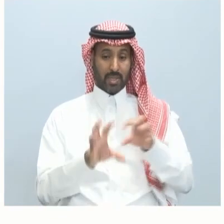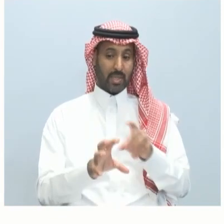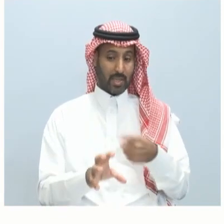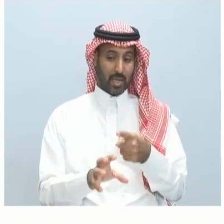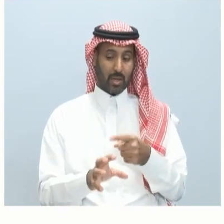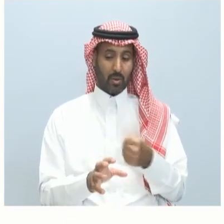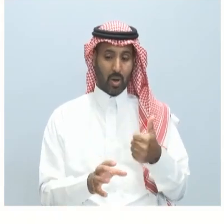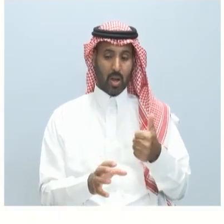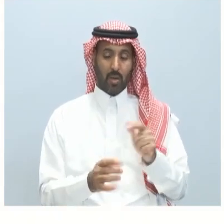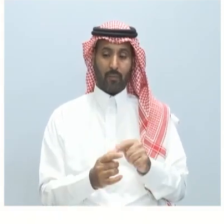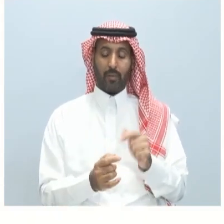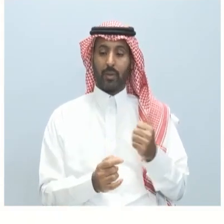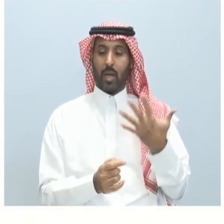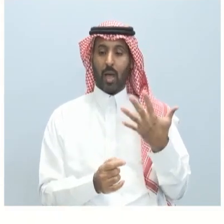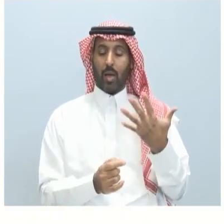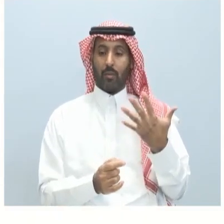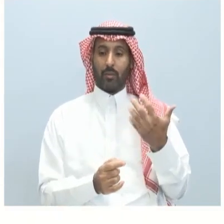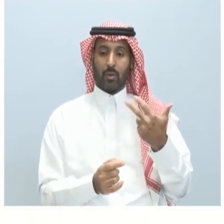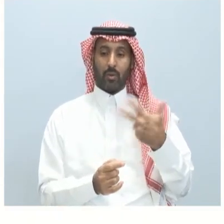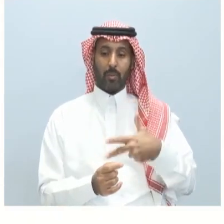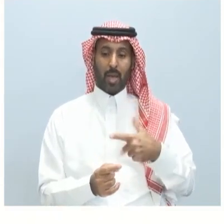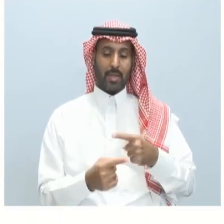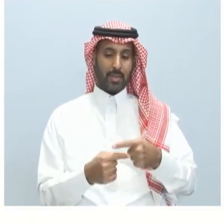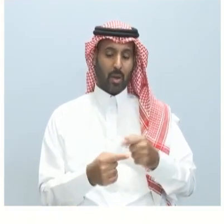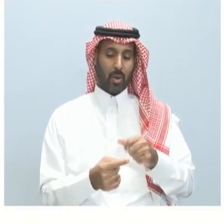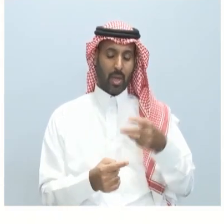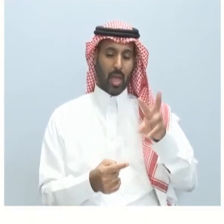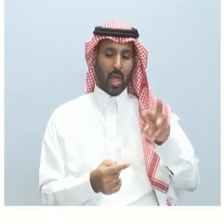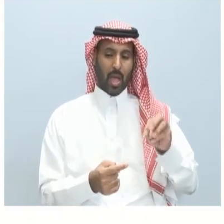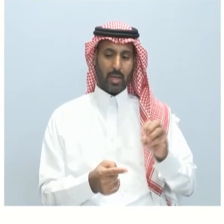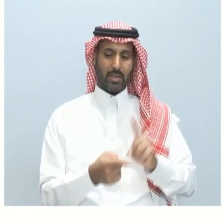هو الف 85 تساوي هها مضافا اليها